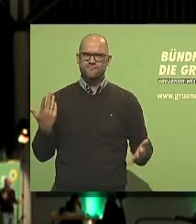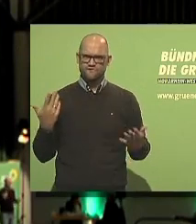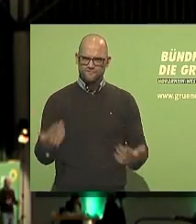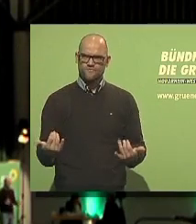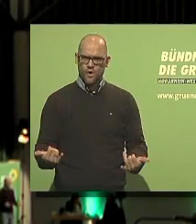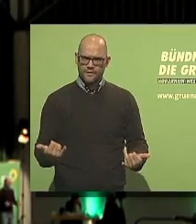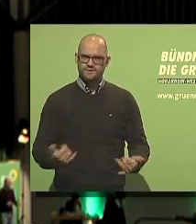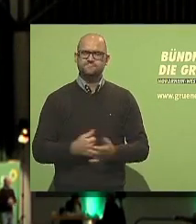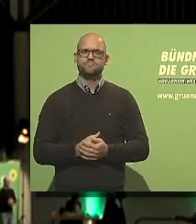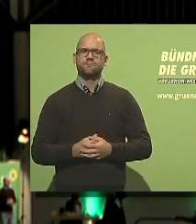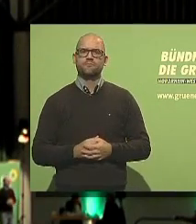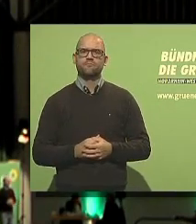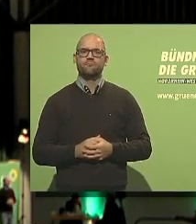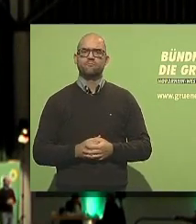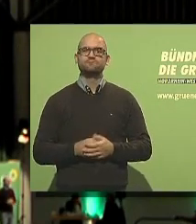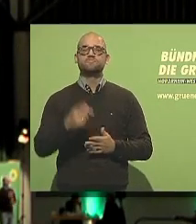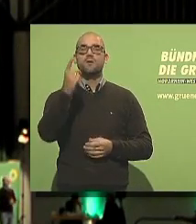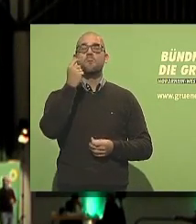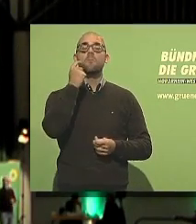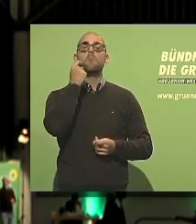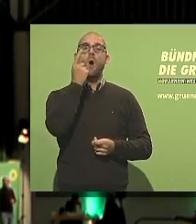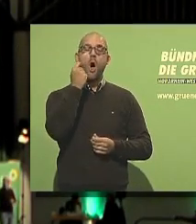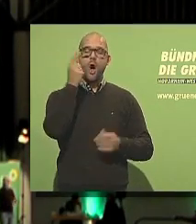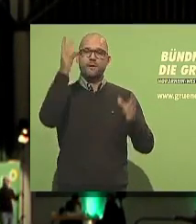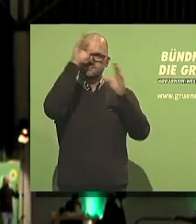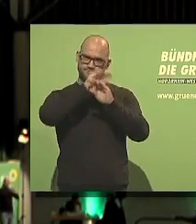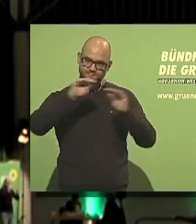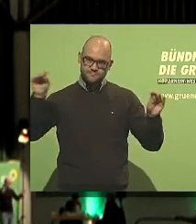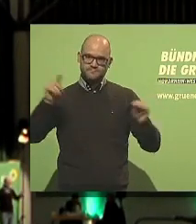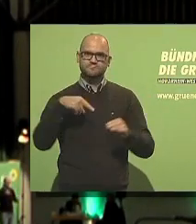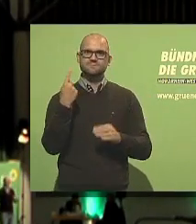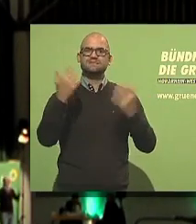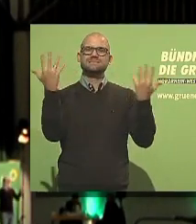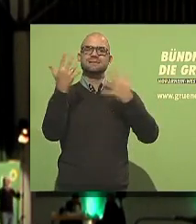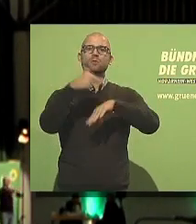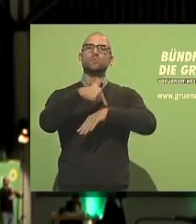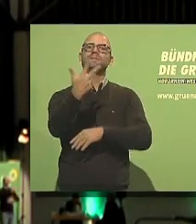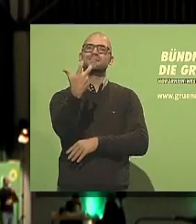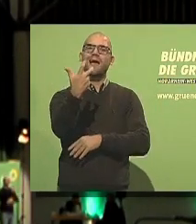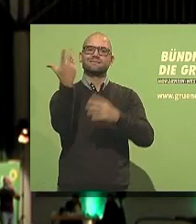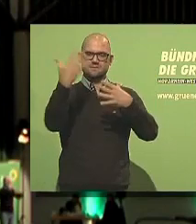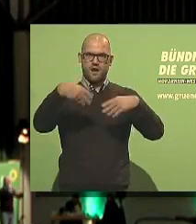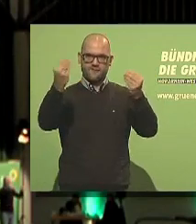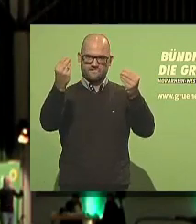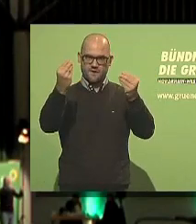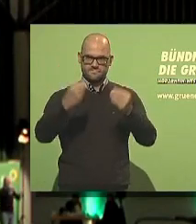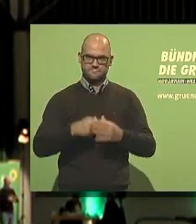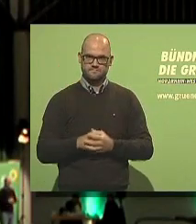Abend. Für morgen der Hinweis, wir beginnen um 10.30 Uhr.